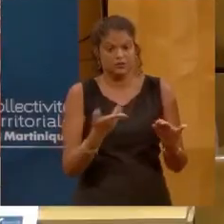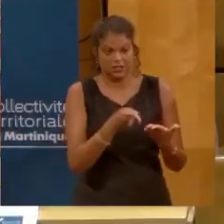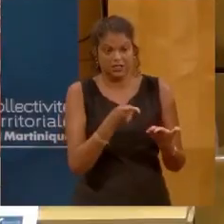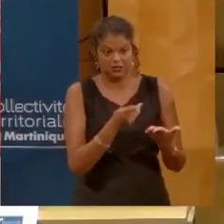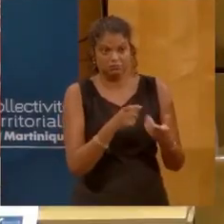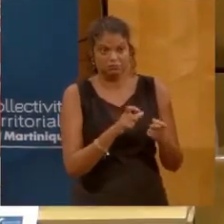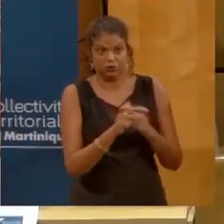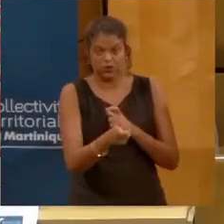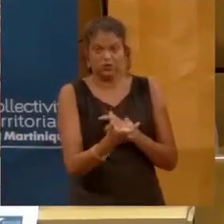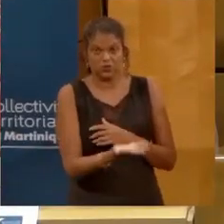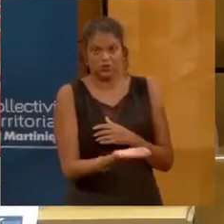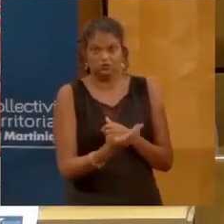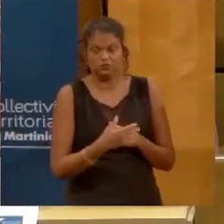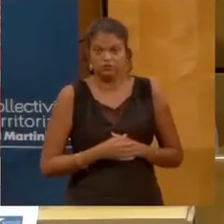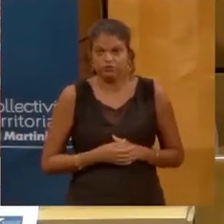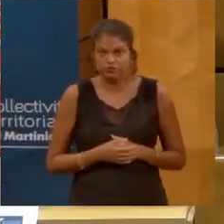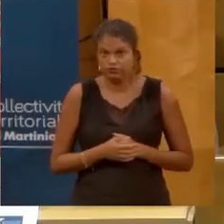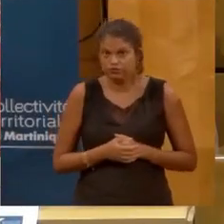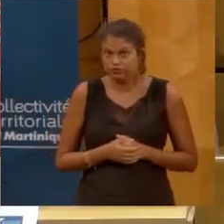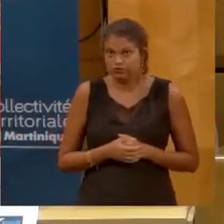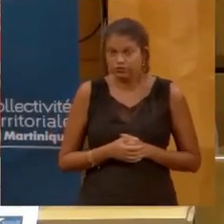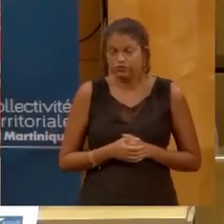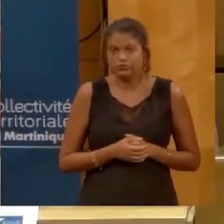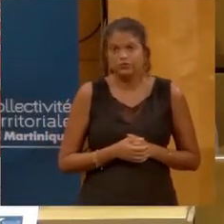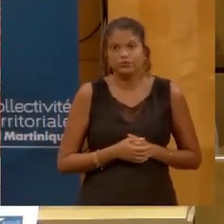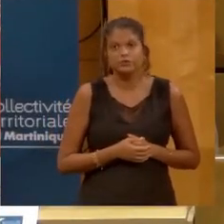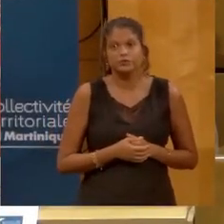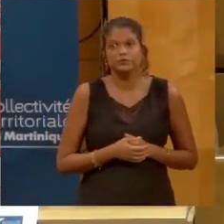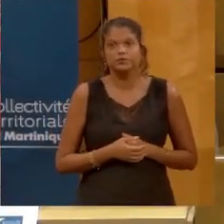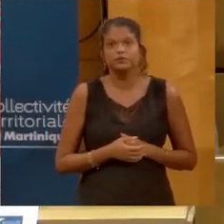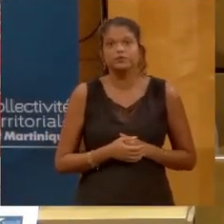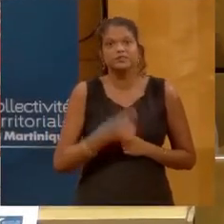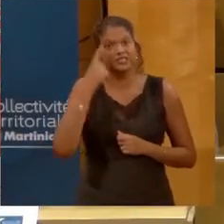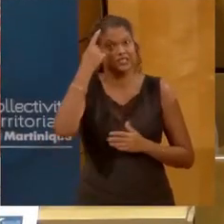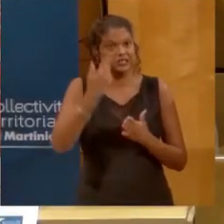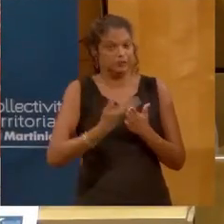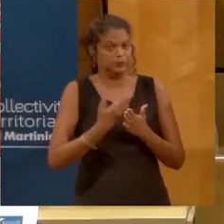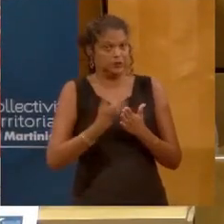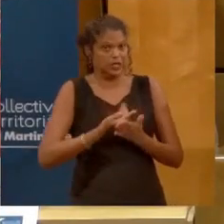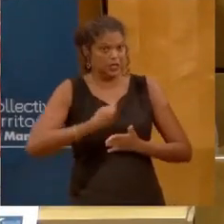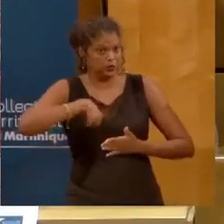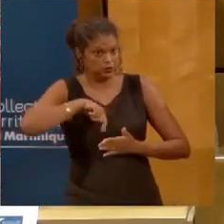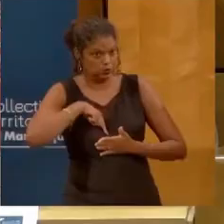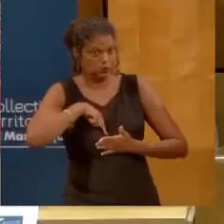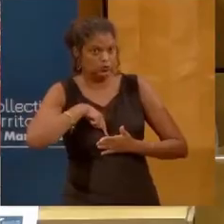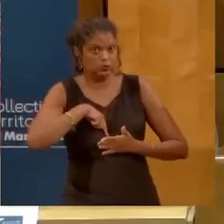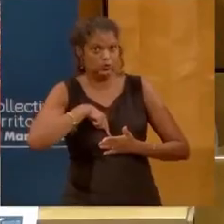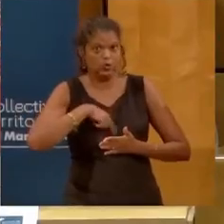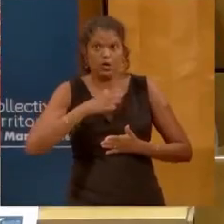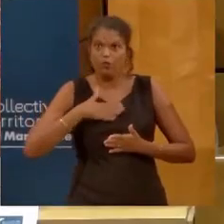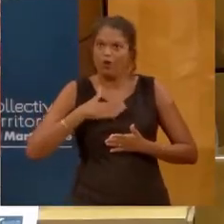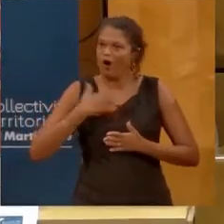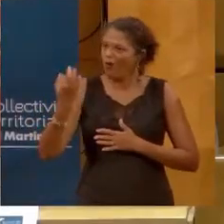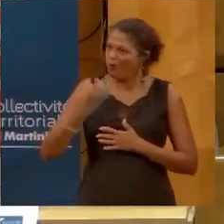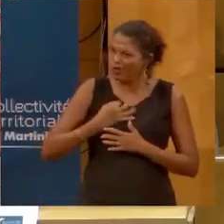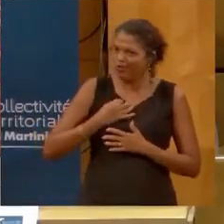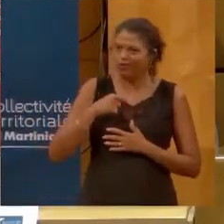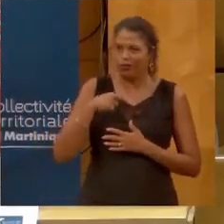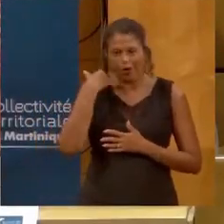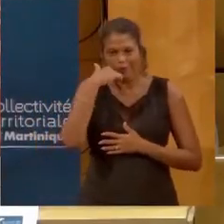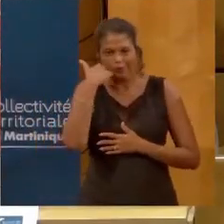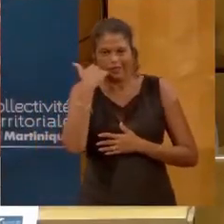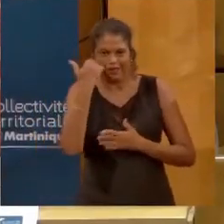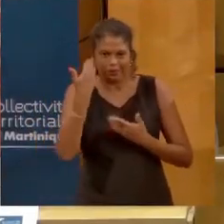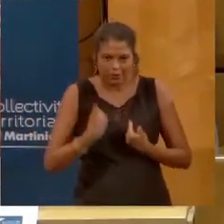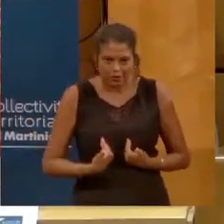de mauvaise gestion. C'est pourquoi nous menons on dit que je suis un emmerdeur, mais en tout cas, nous